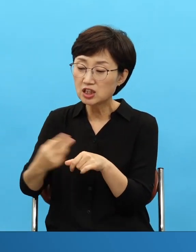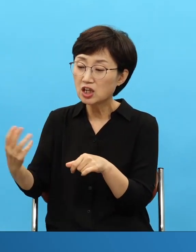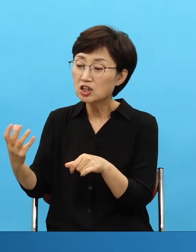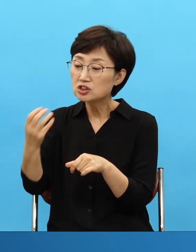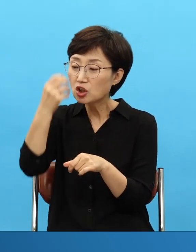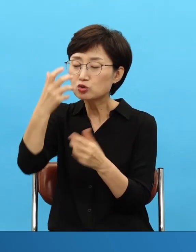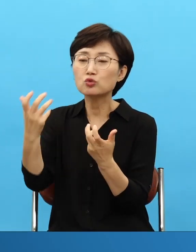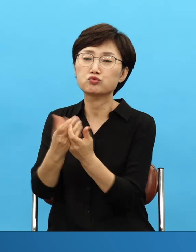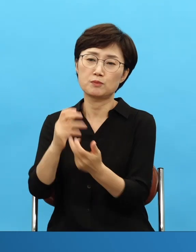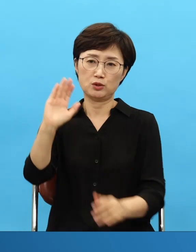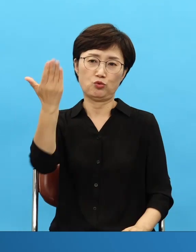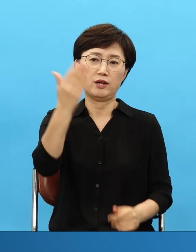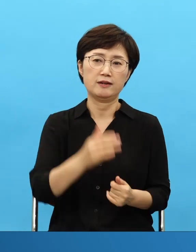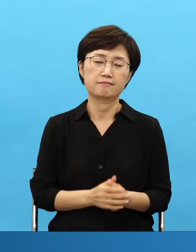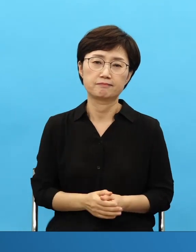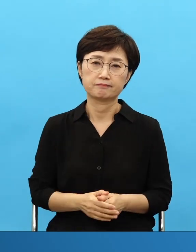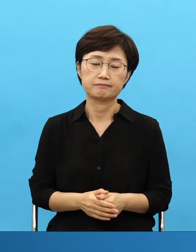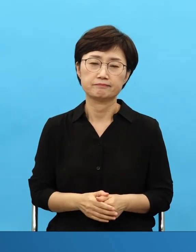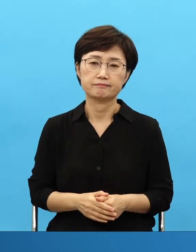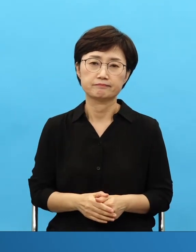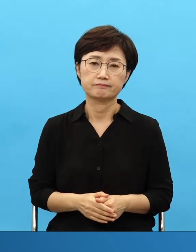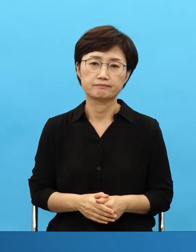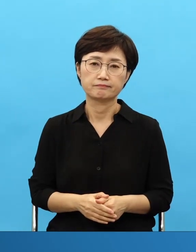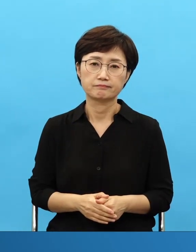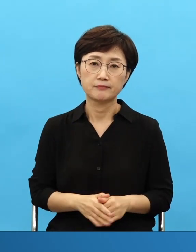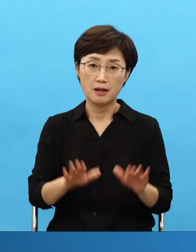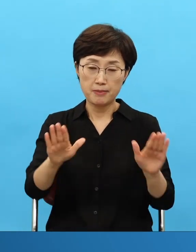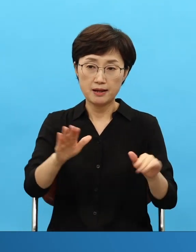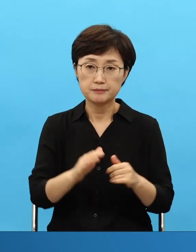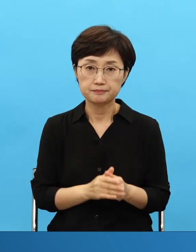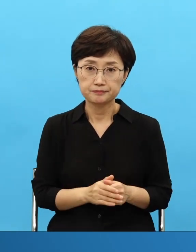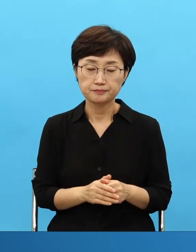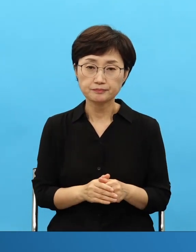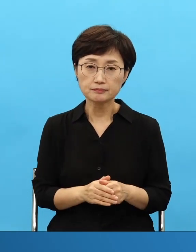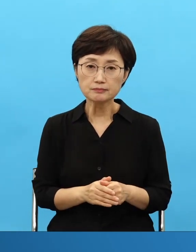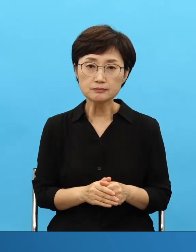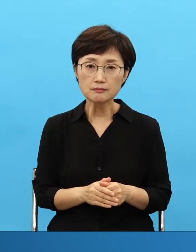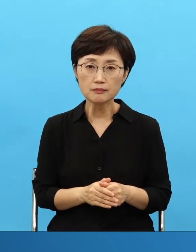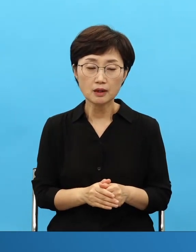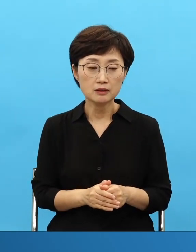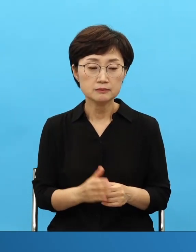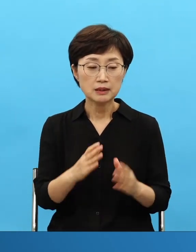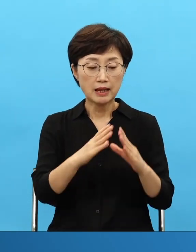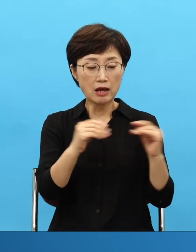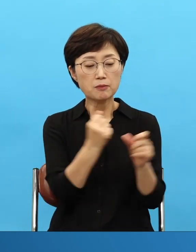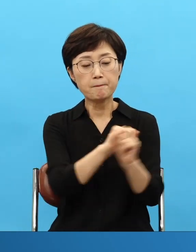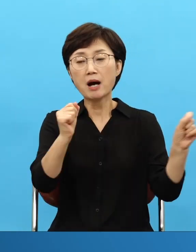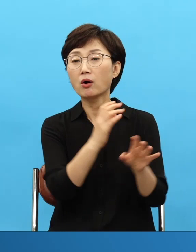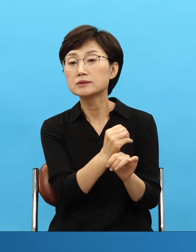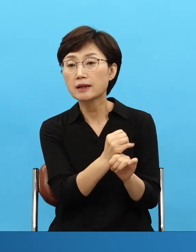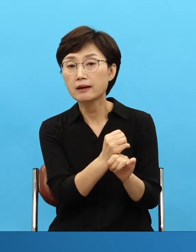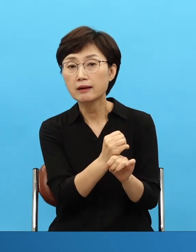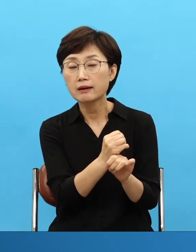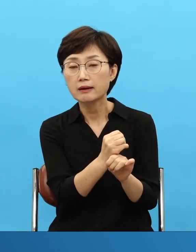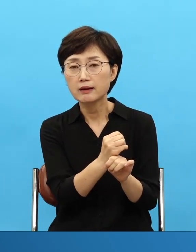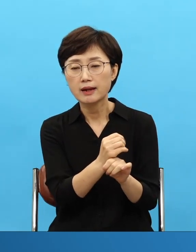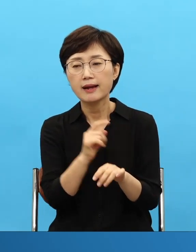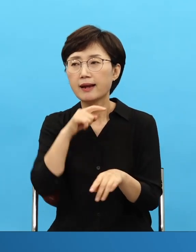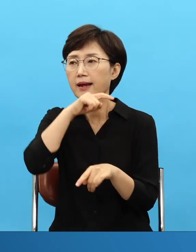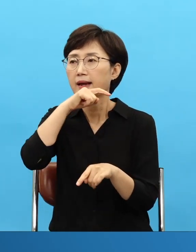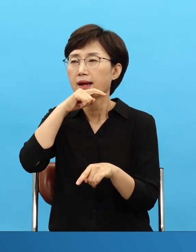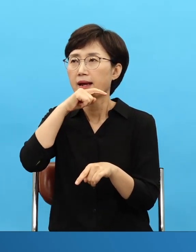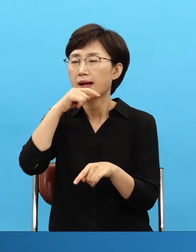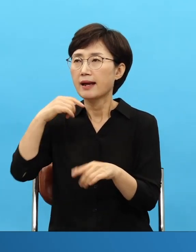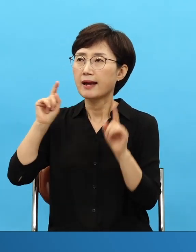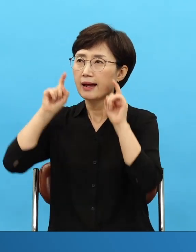겁니다. And we'll speak of this in the second service. 양의 피 바르는 날 해방되세요. The day they applied the 딴 blood of the 데는 안 lamb, 돼요. they were